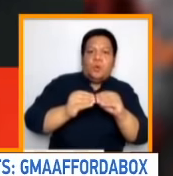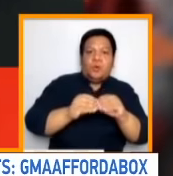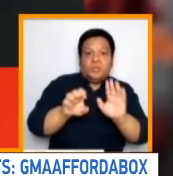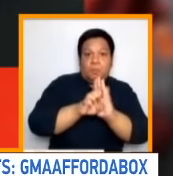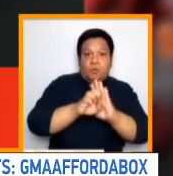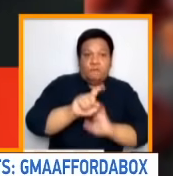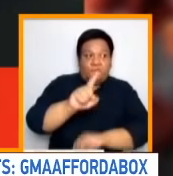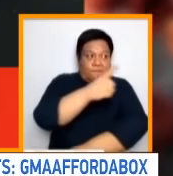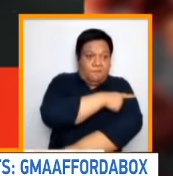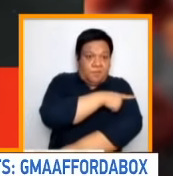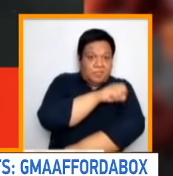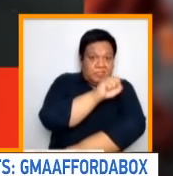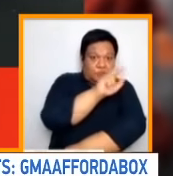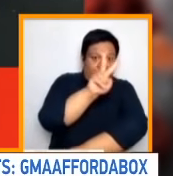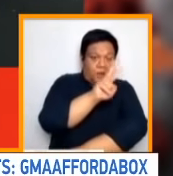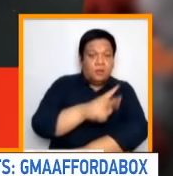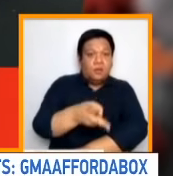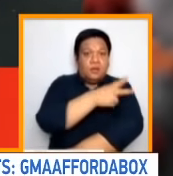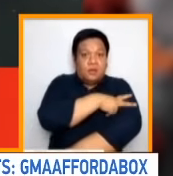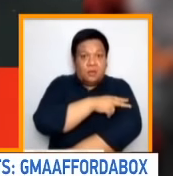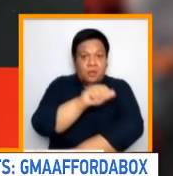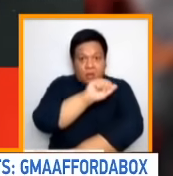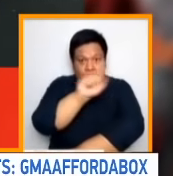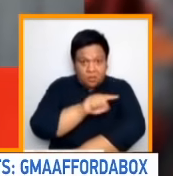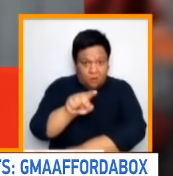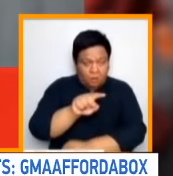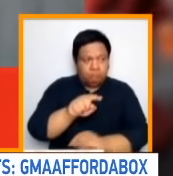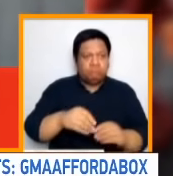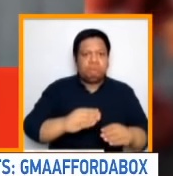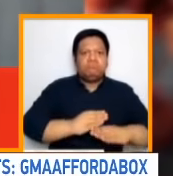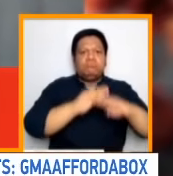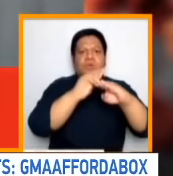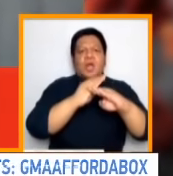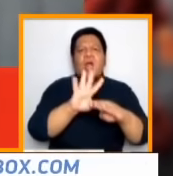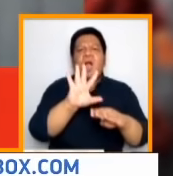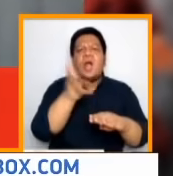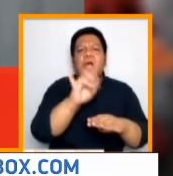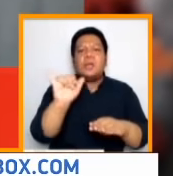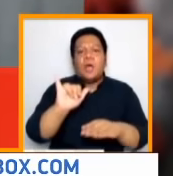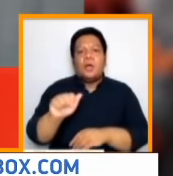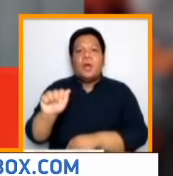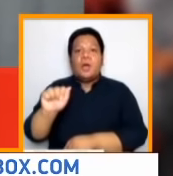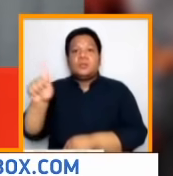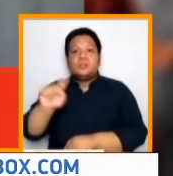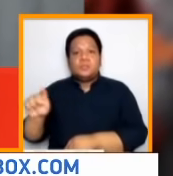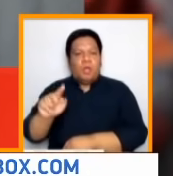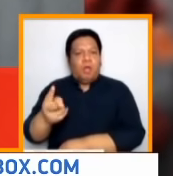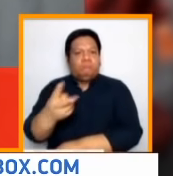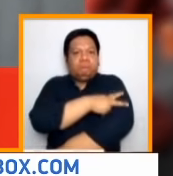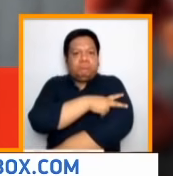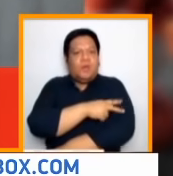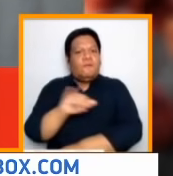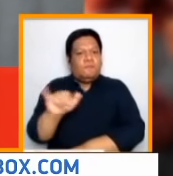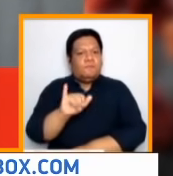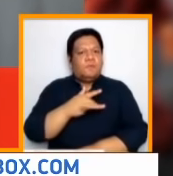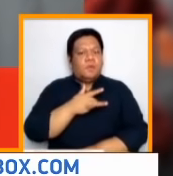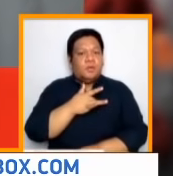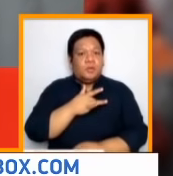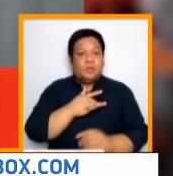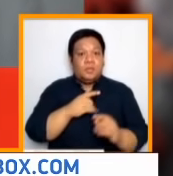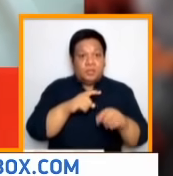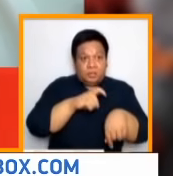dose ng AstraZeneca. Kasing epektibo raw ito ng dalawang doses ng AstraZeneca at mapapaikli nito ang pagitan ng una at